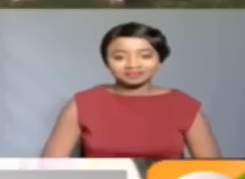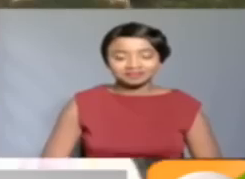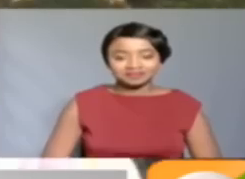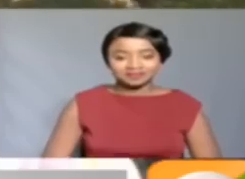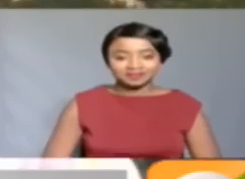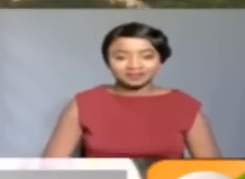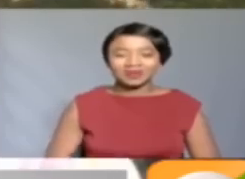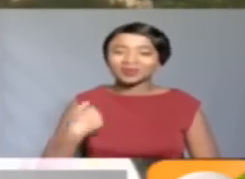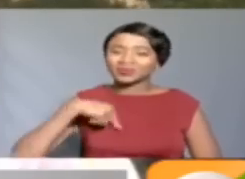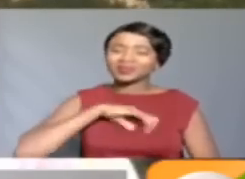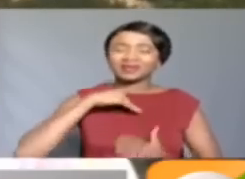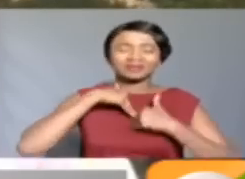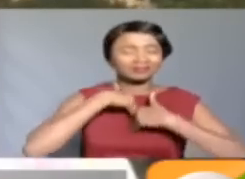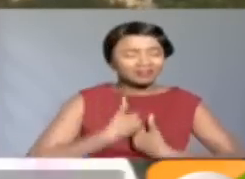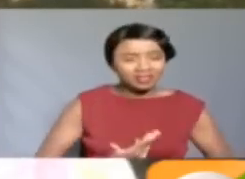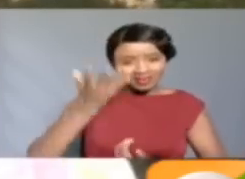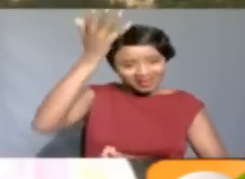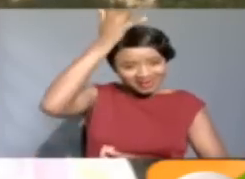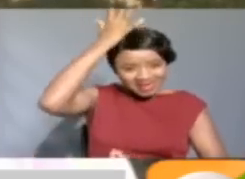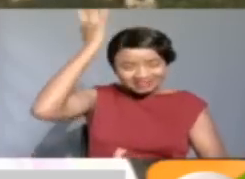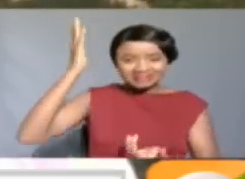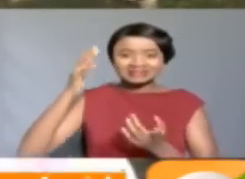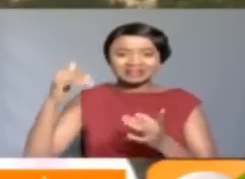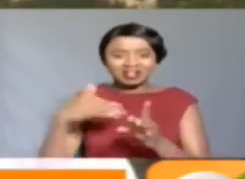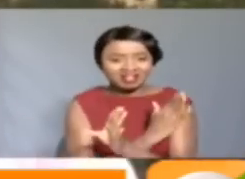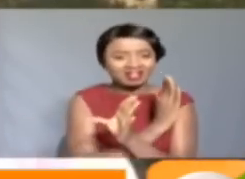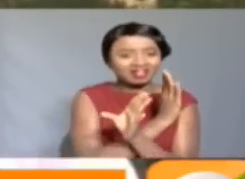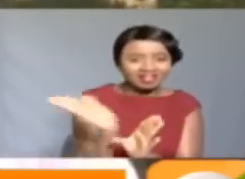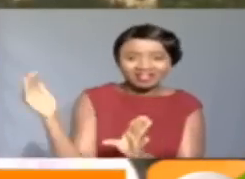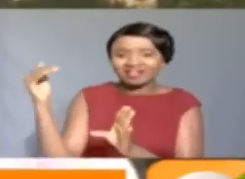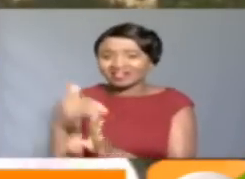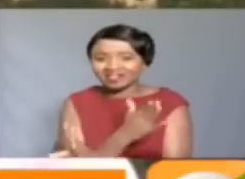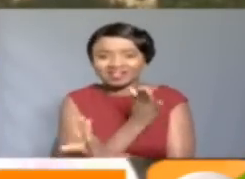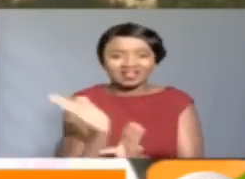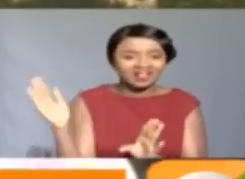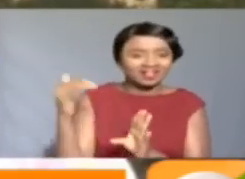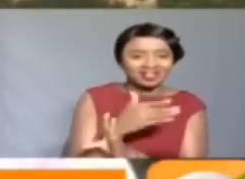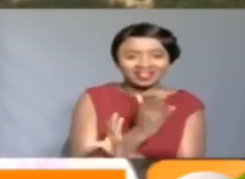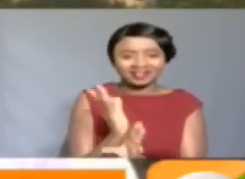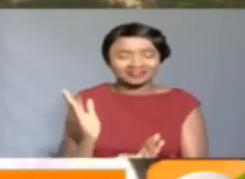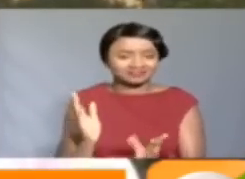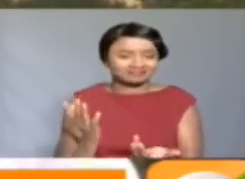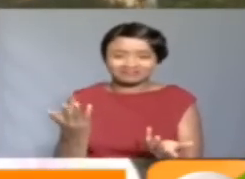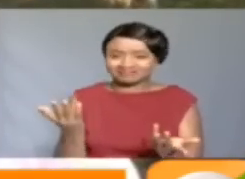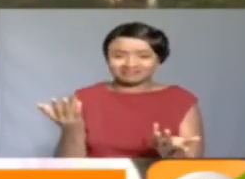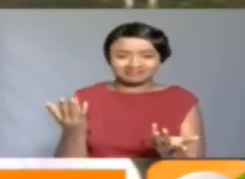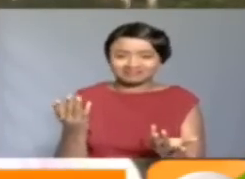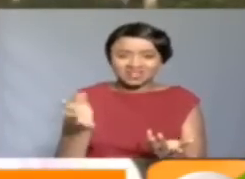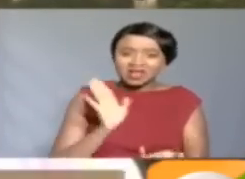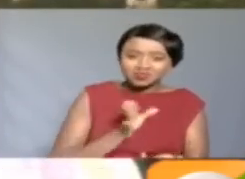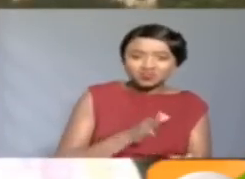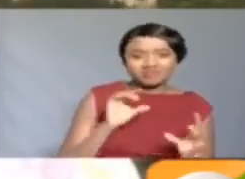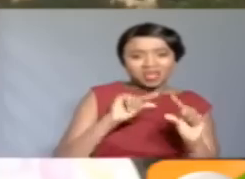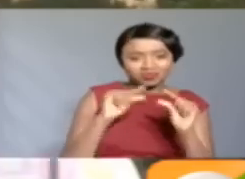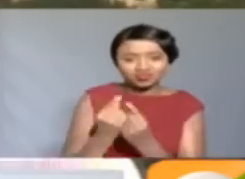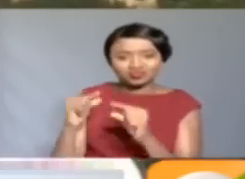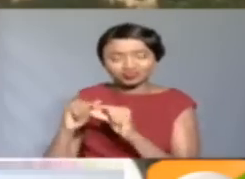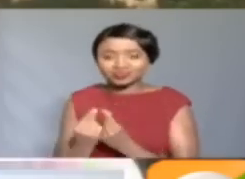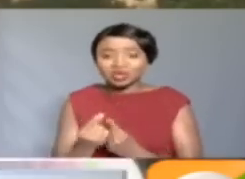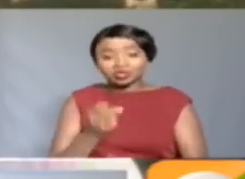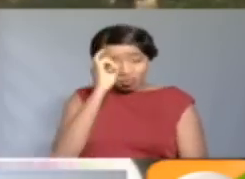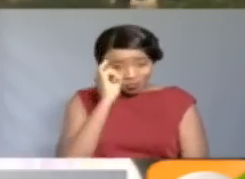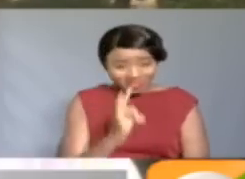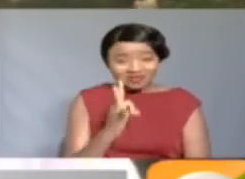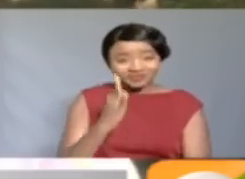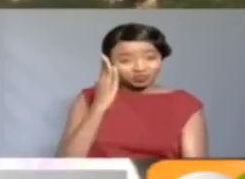hii. We are tired of nurses being taken round like a merry-go-round circle in women groups. So if it means